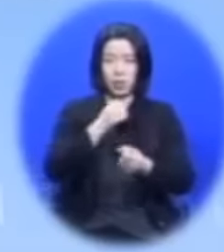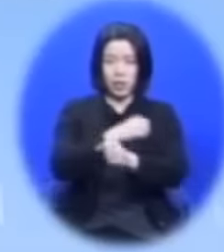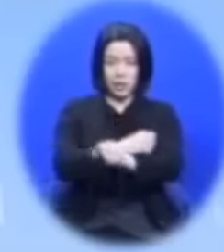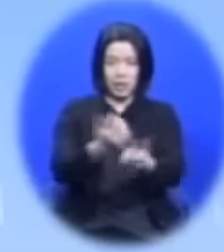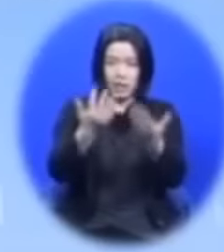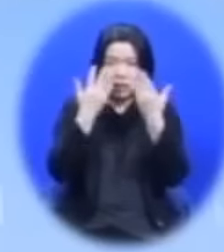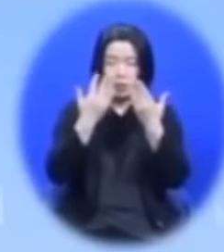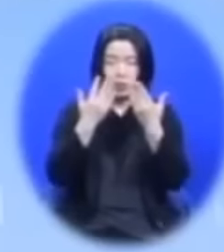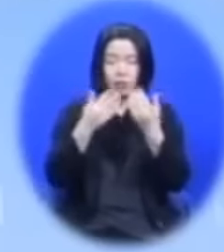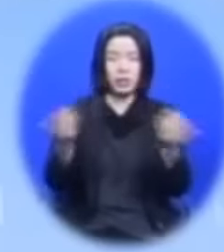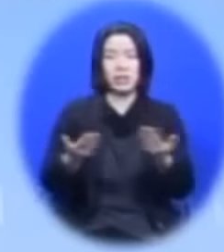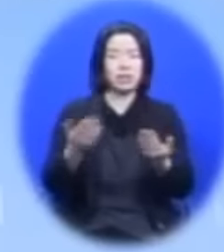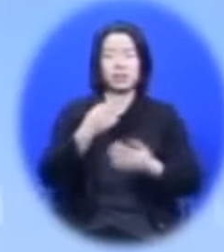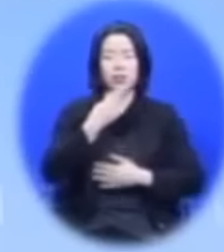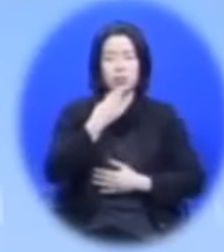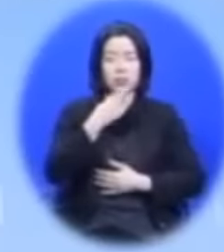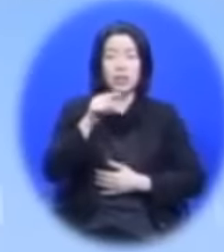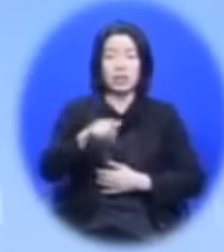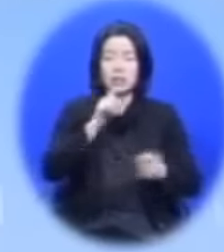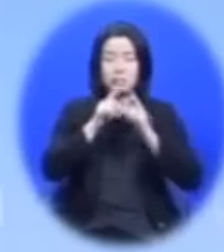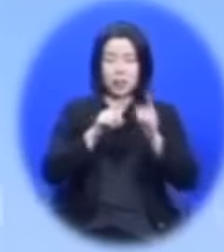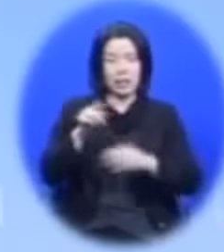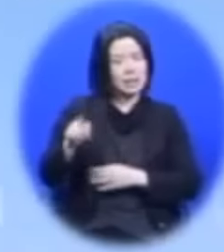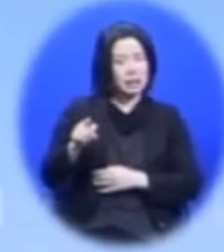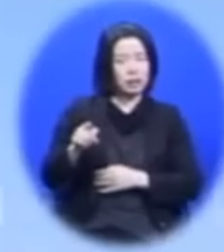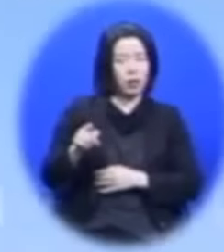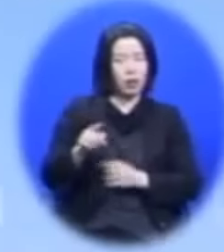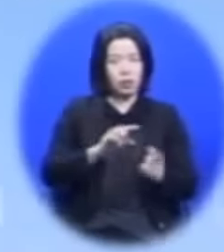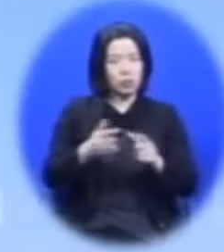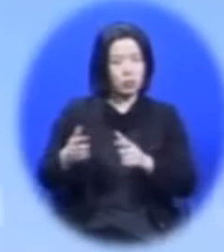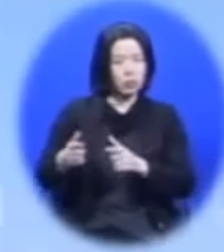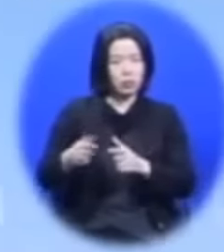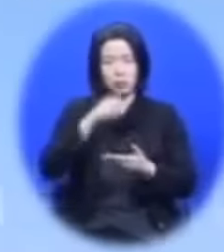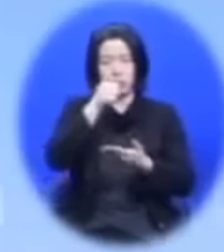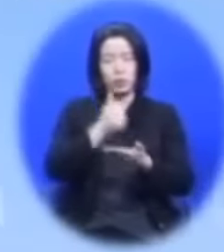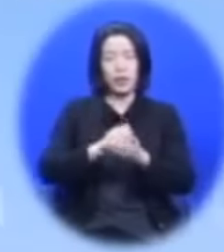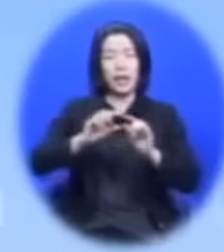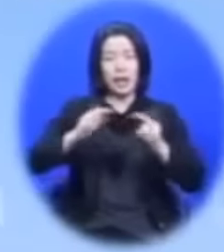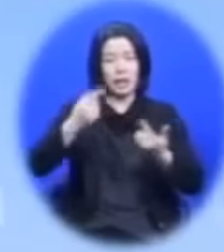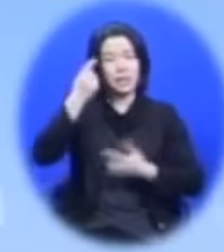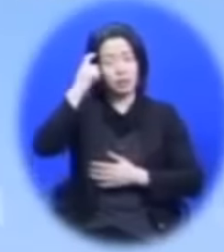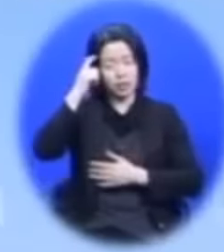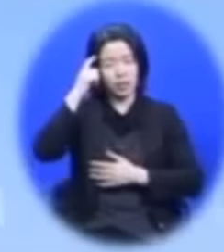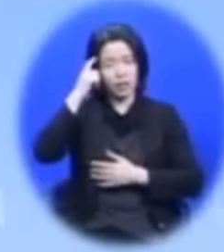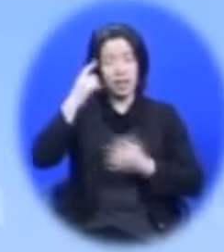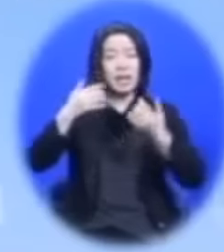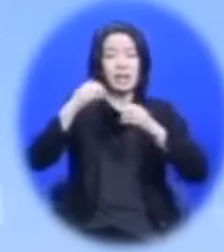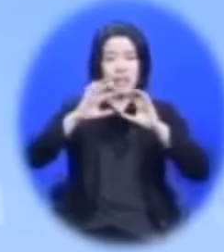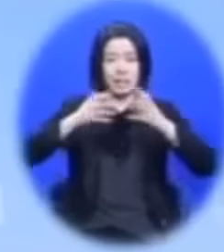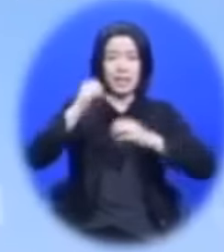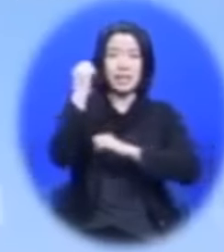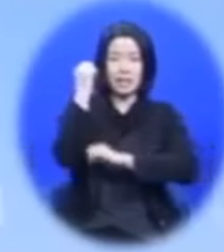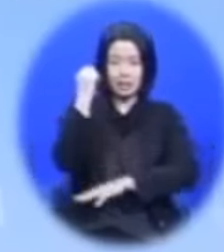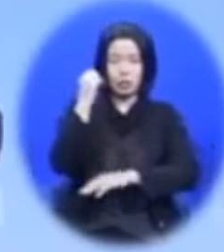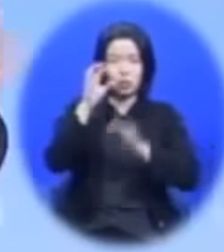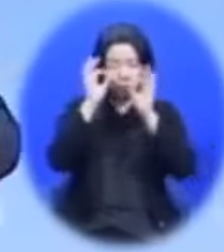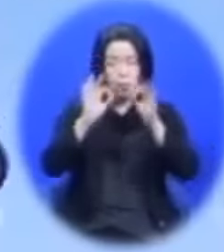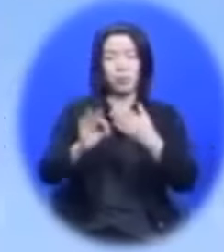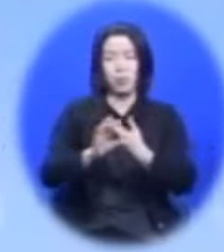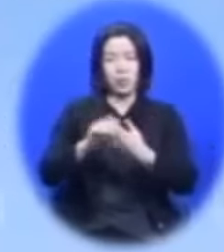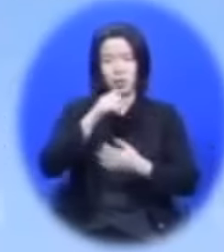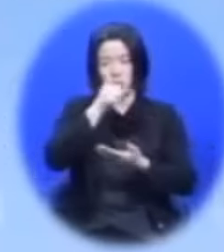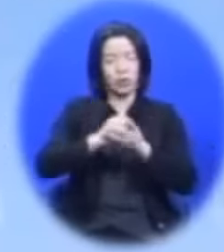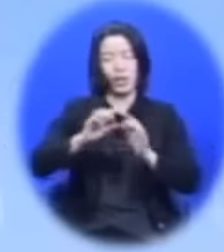경우는 없습니다. 그 말은 그런 건 죄도 아니라 그 말. 세상 기준으로 보면. 그러나 하나님은